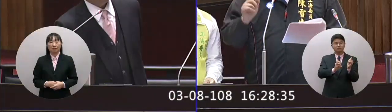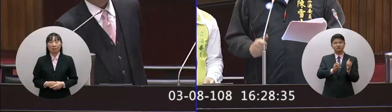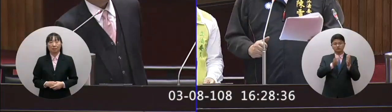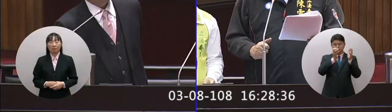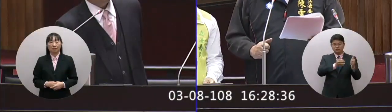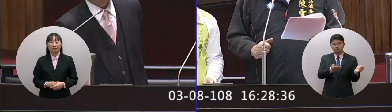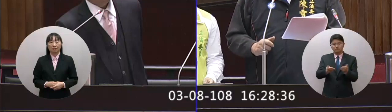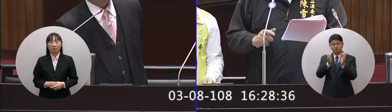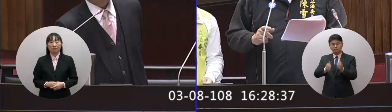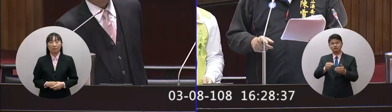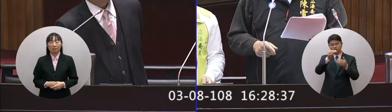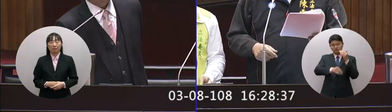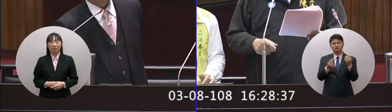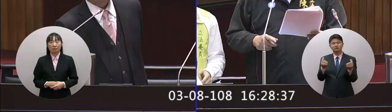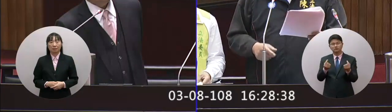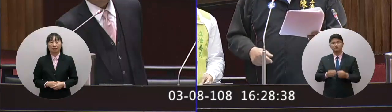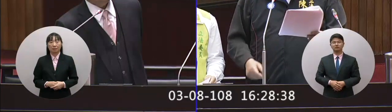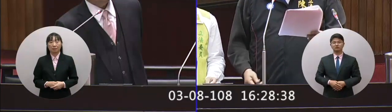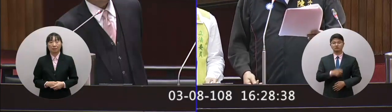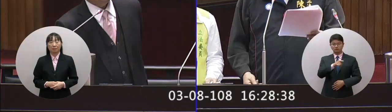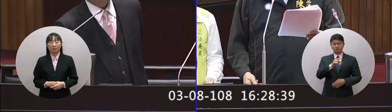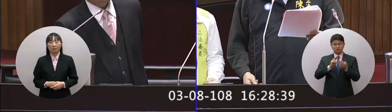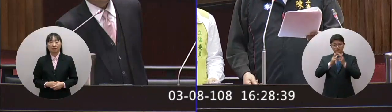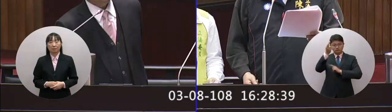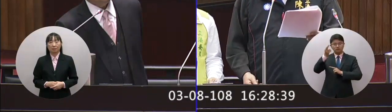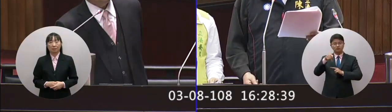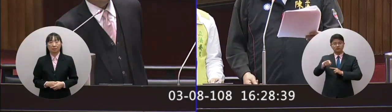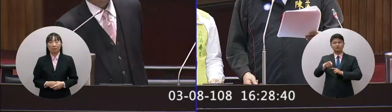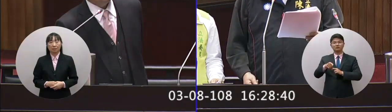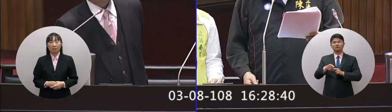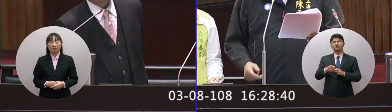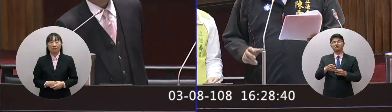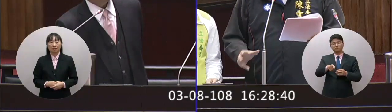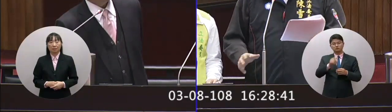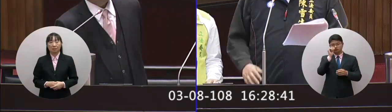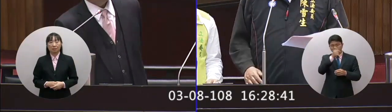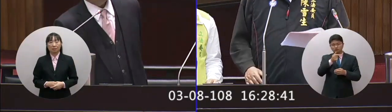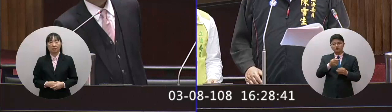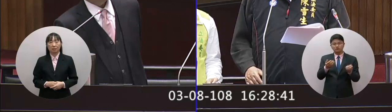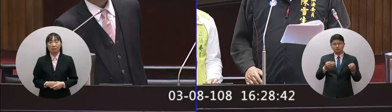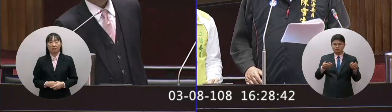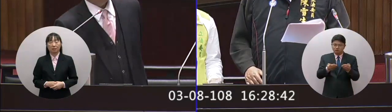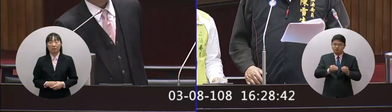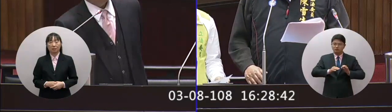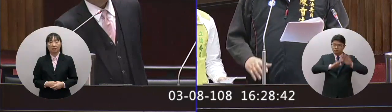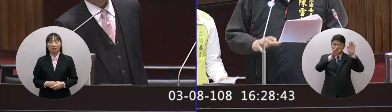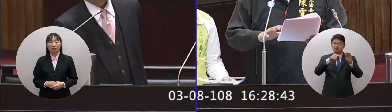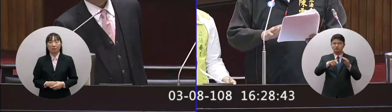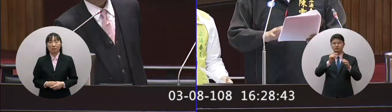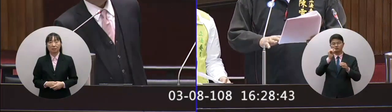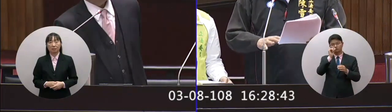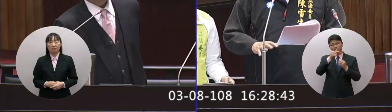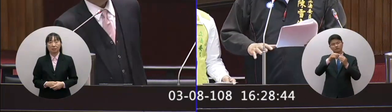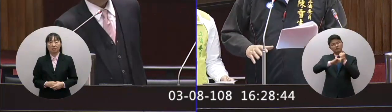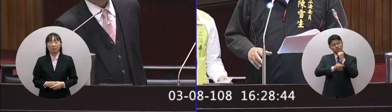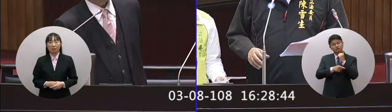是它定了什么法你知道吗？它定那个冲绳震惊开发特别措施法，哈，所以很